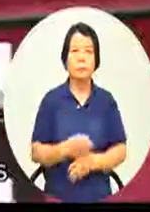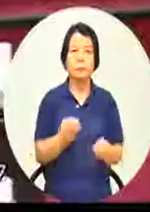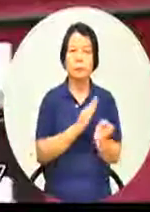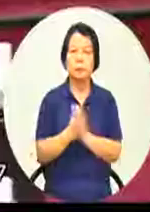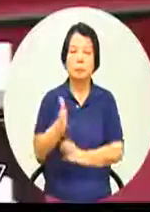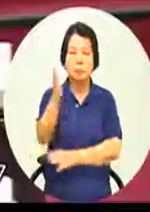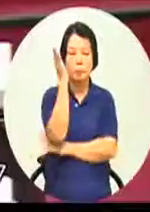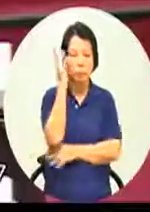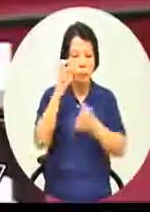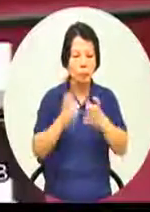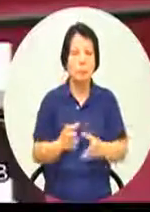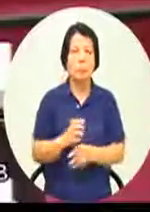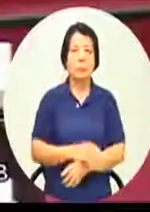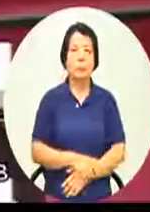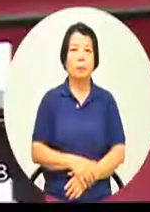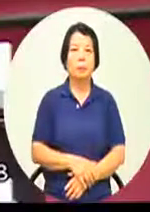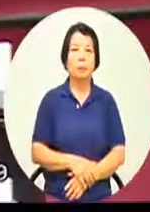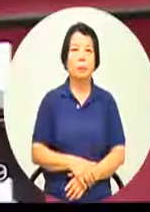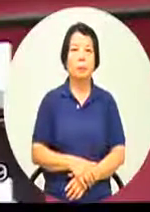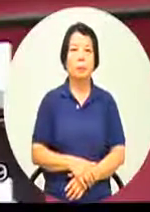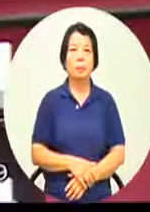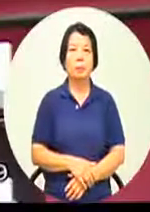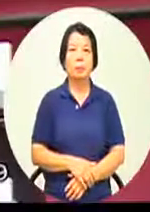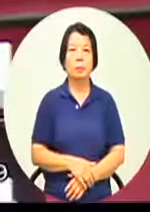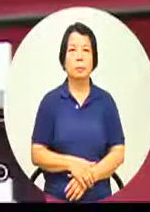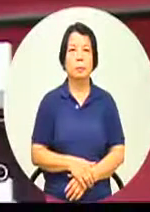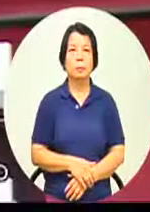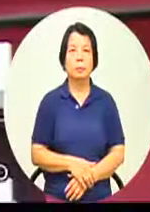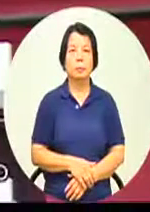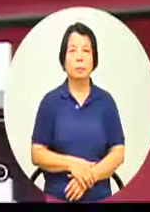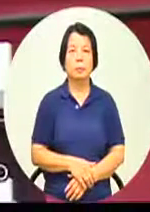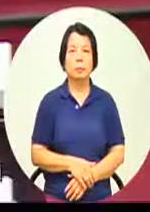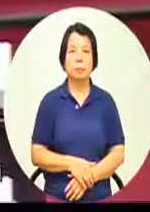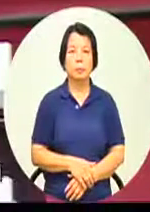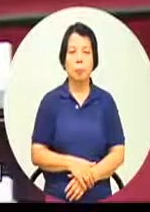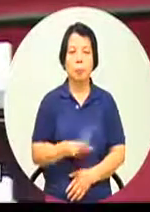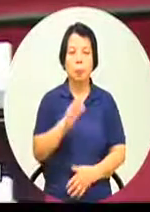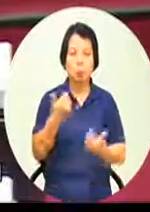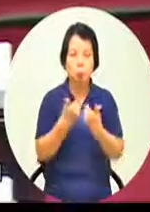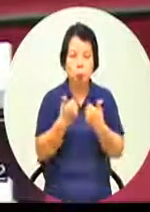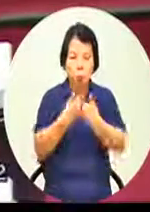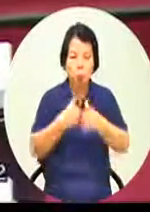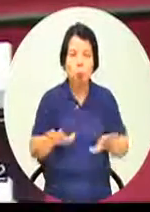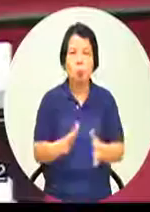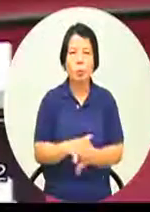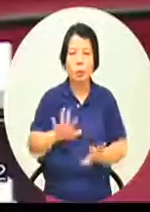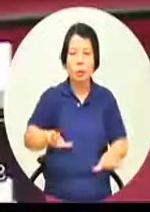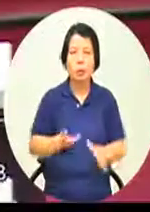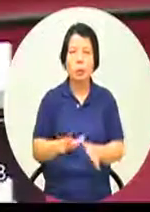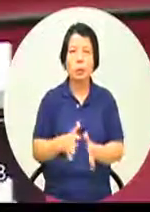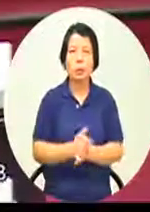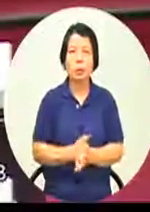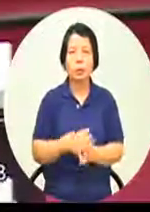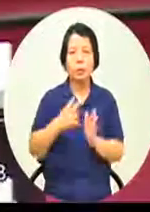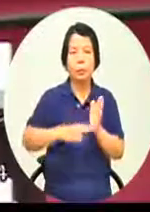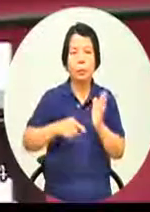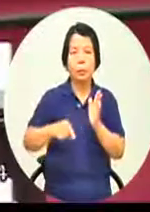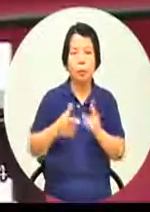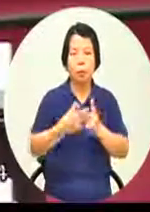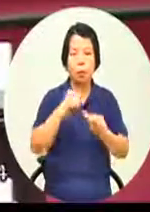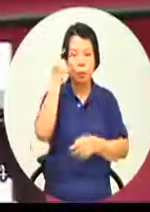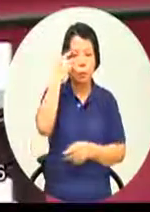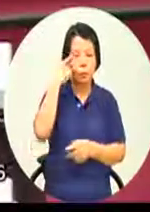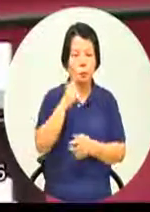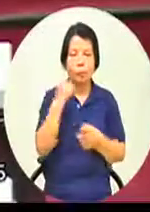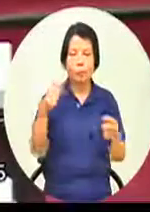们公部门的这样子的一个力量，我想这个事后我们再研究，因为你现在跟我的理念有一